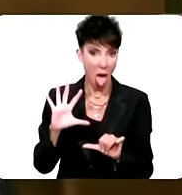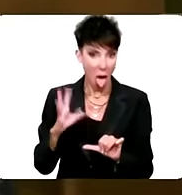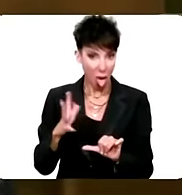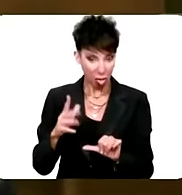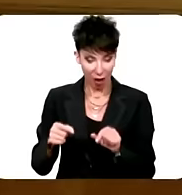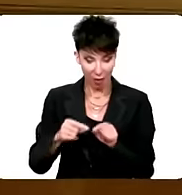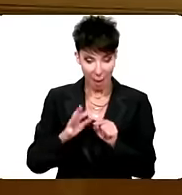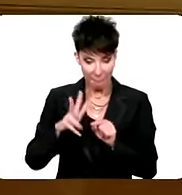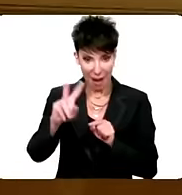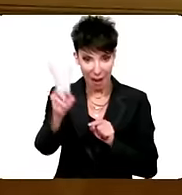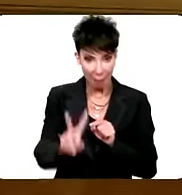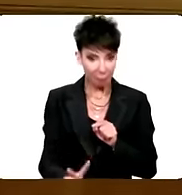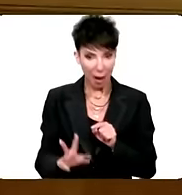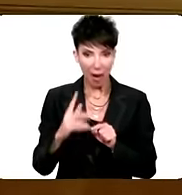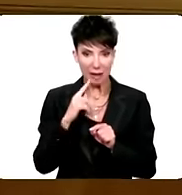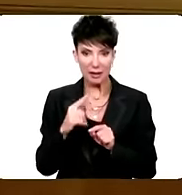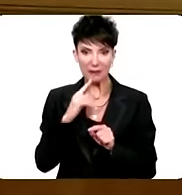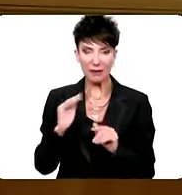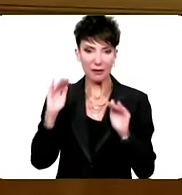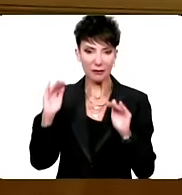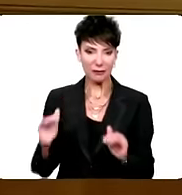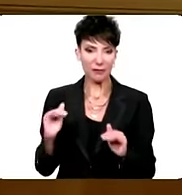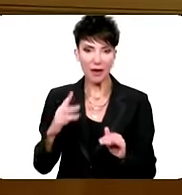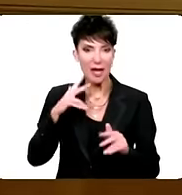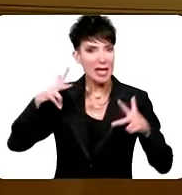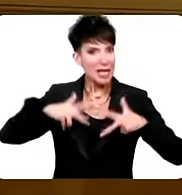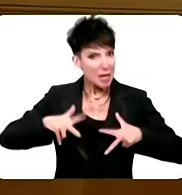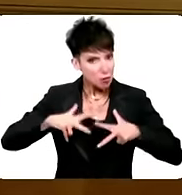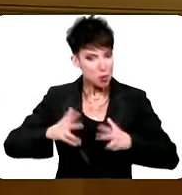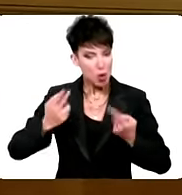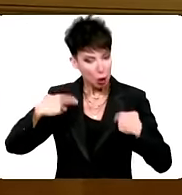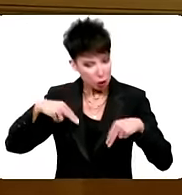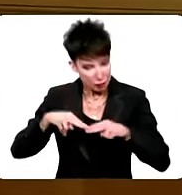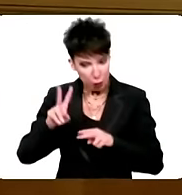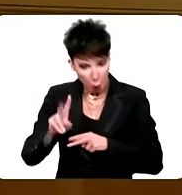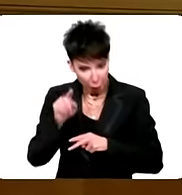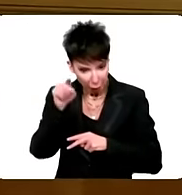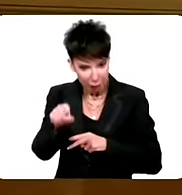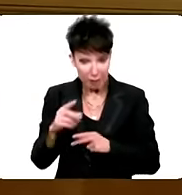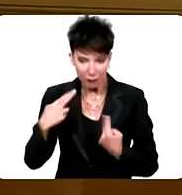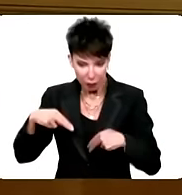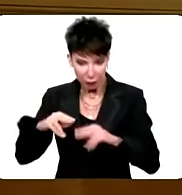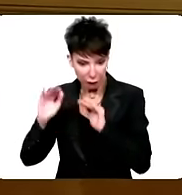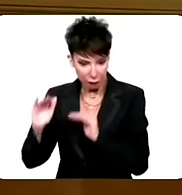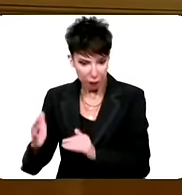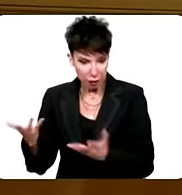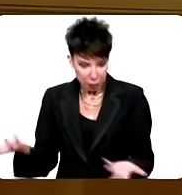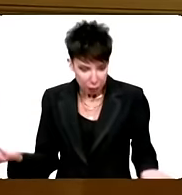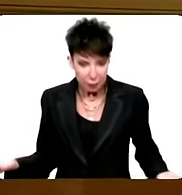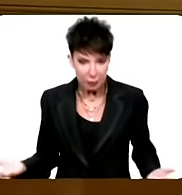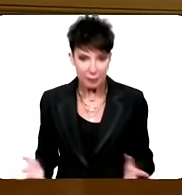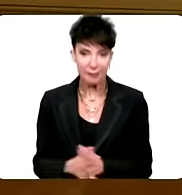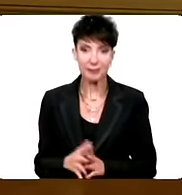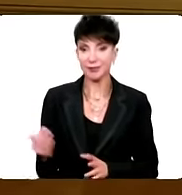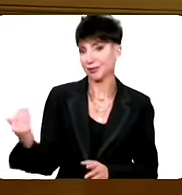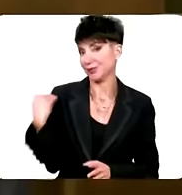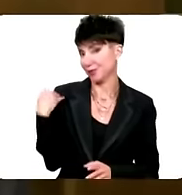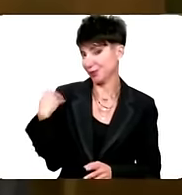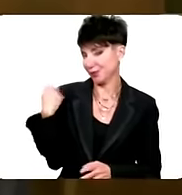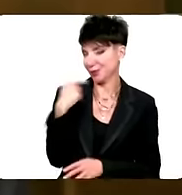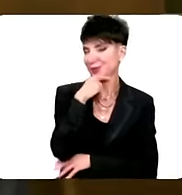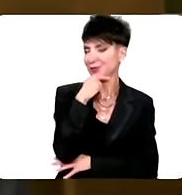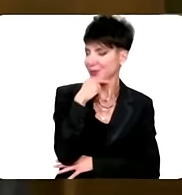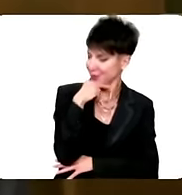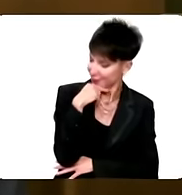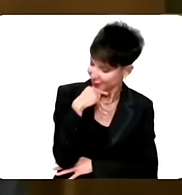Παρασκευή, μου λέτε. Με τη σημερινή. Έχω Υπουργικό Συμβούλιο την Παρασκευή. Κοιτάξτε, μου κάνετε μια ερώτηση την οποία έχετε υποχρέωση